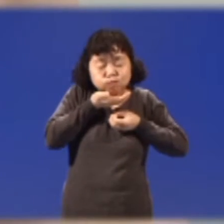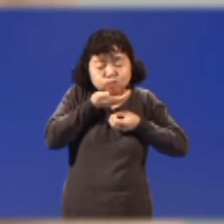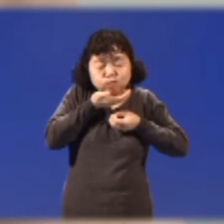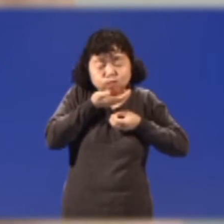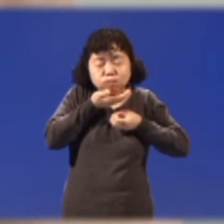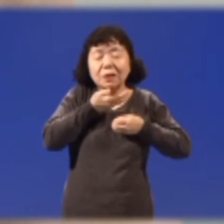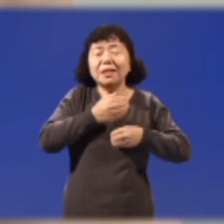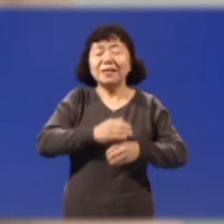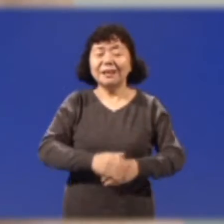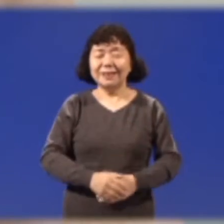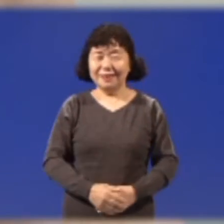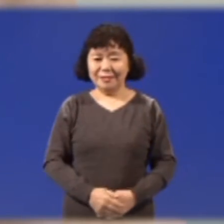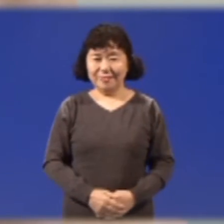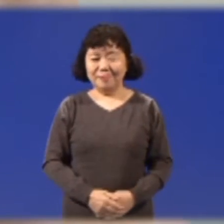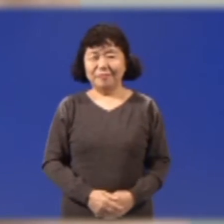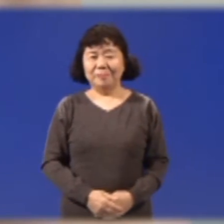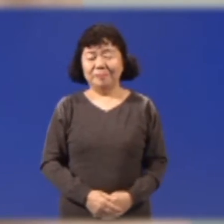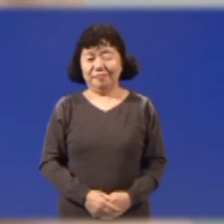と覆いましょう。